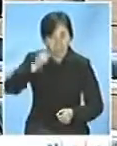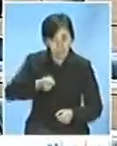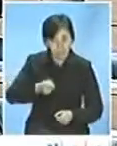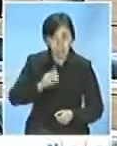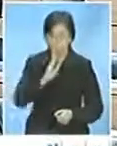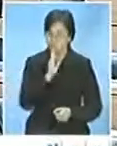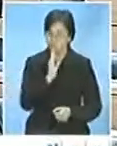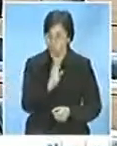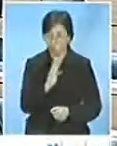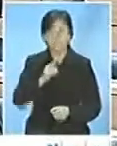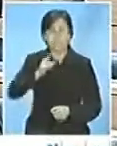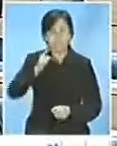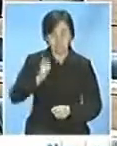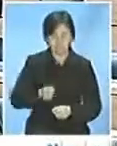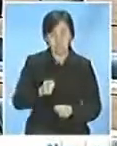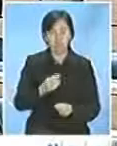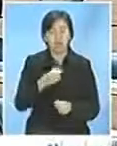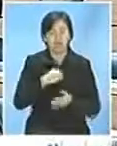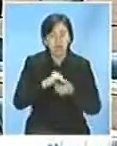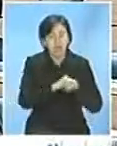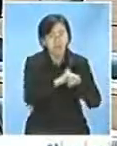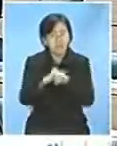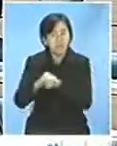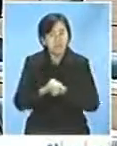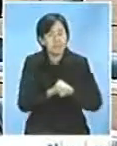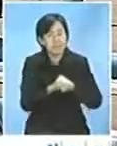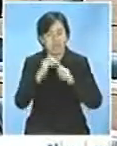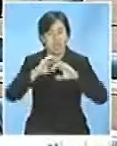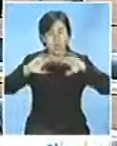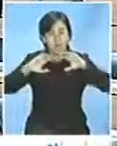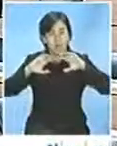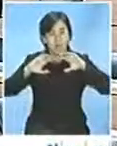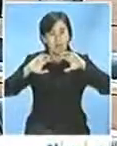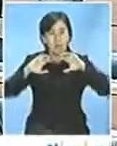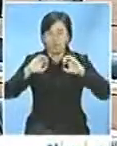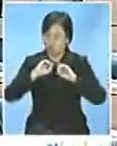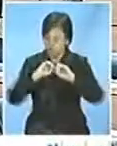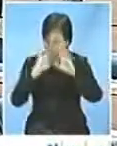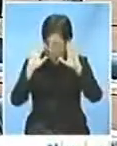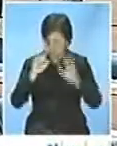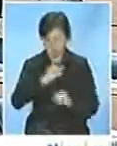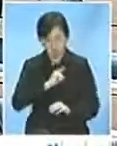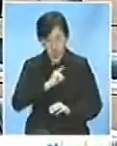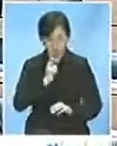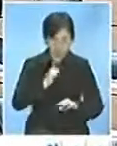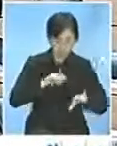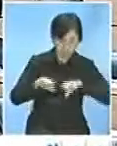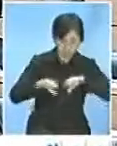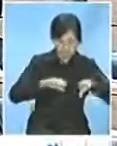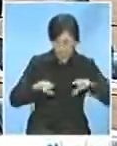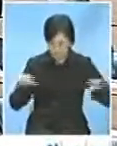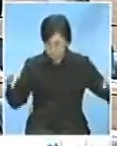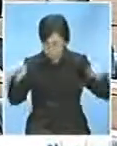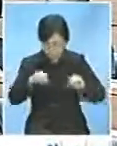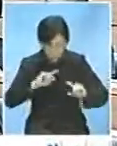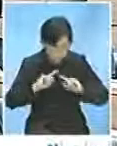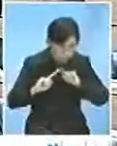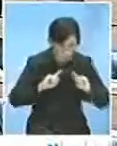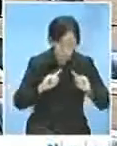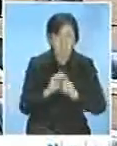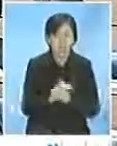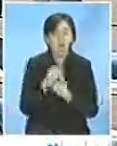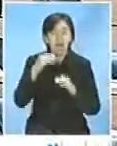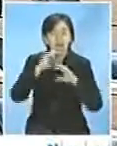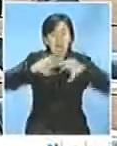ถ้าเราจะยืนยันเรื่องปรองดองรัฐบาลต้องยืนออกมาเป็นเจ้าภาพวันนี้รัฐบาลกลัวหล